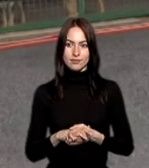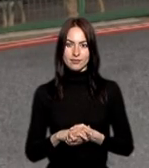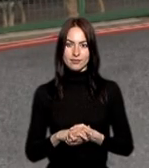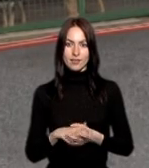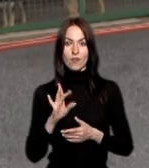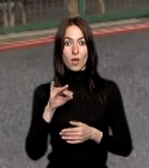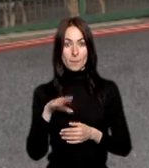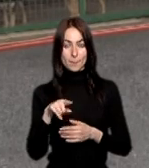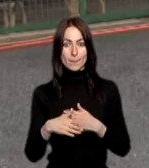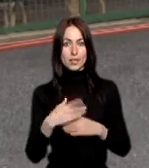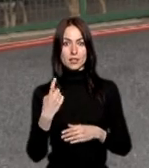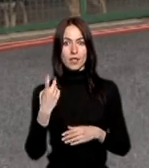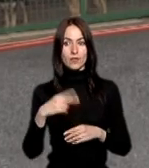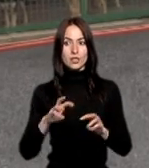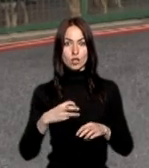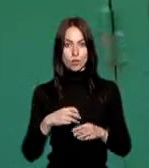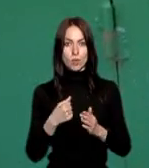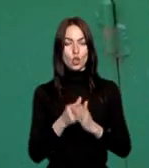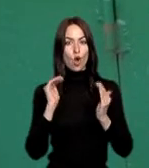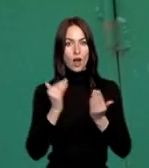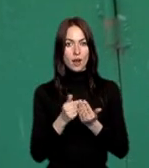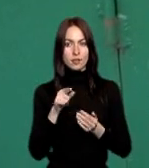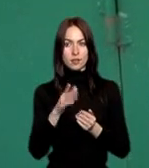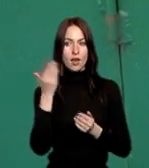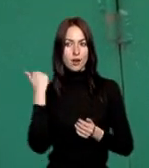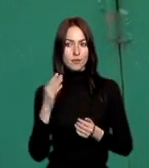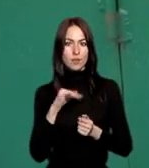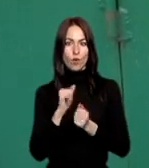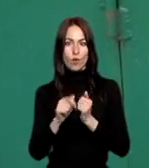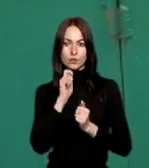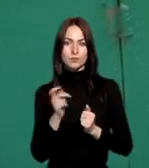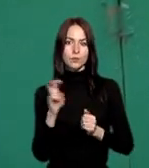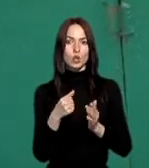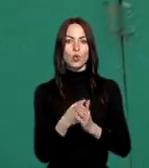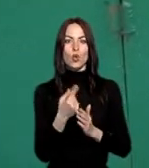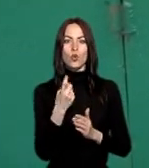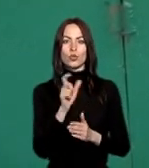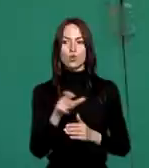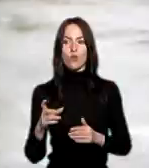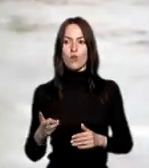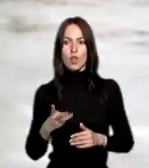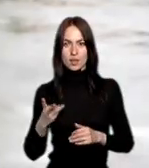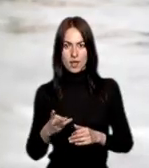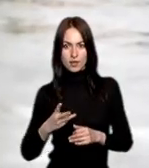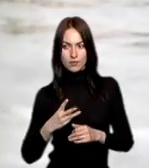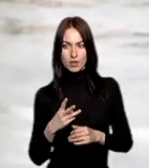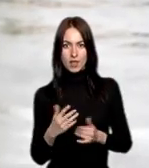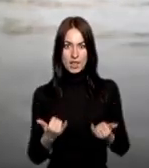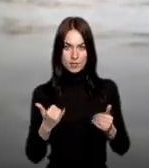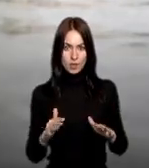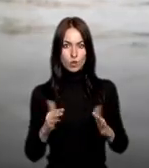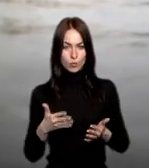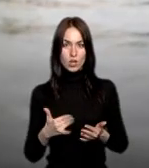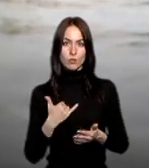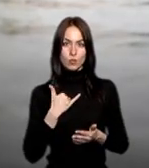У притулку близько 120 собак, і до карантину до них щонеділі приходили до сотні волонтерів, розповідає Полященко. На даному етапі у